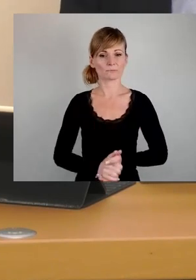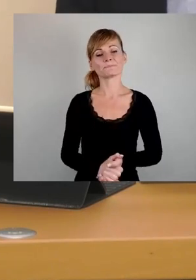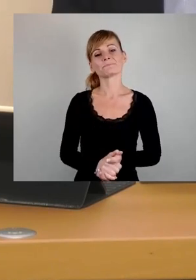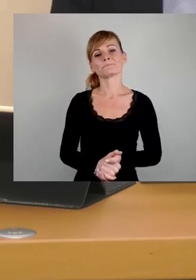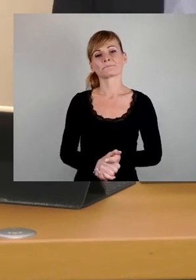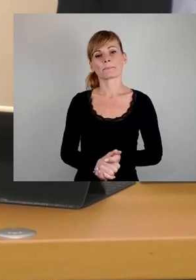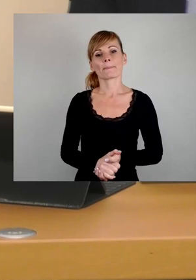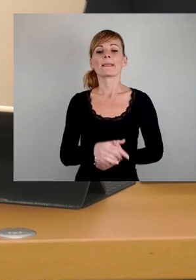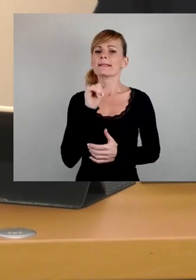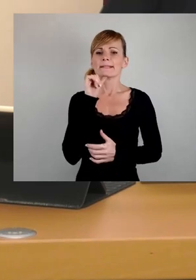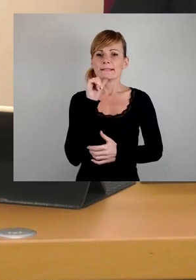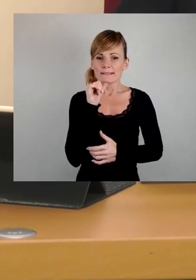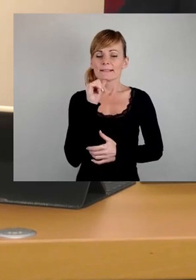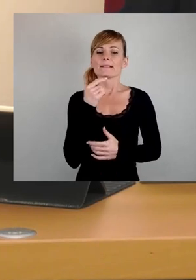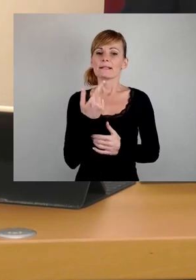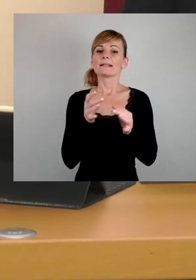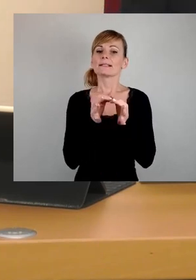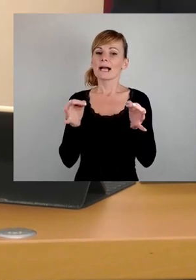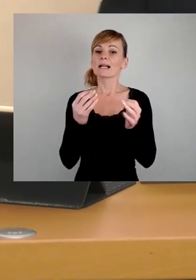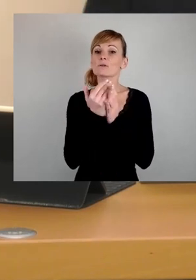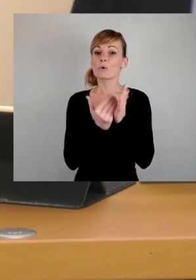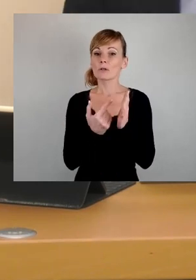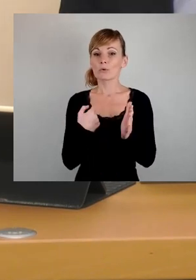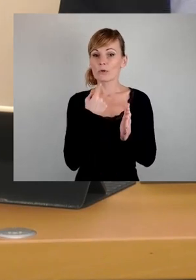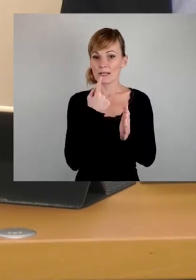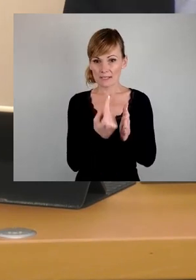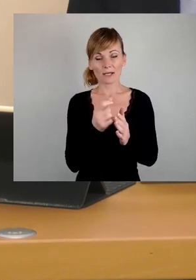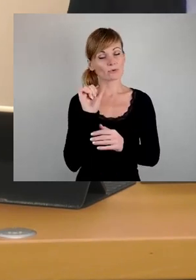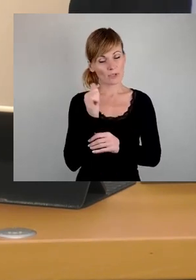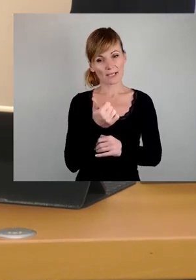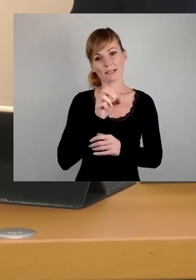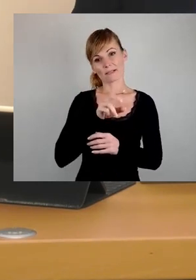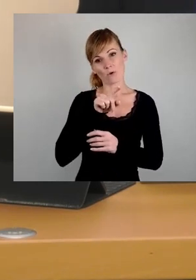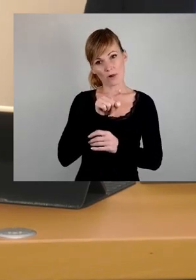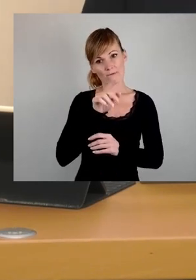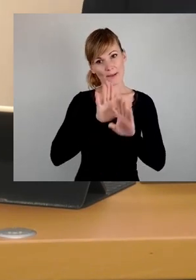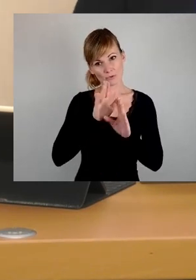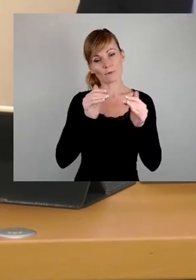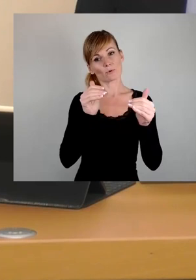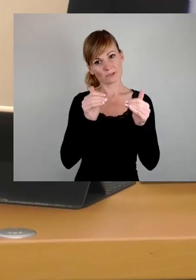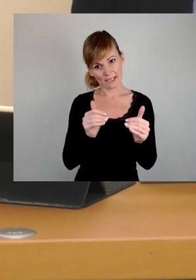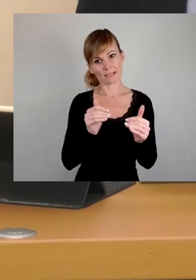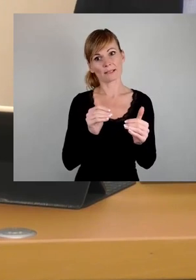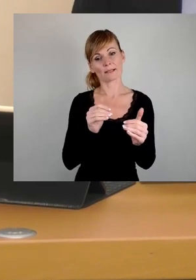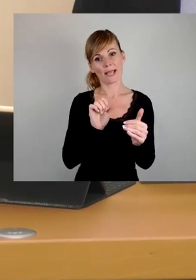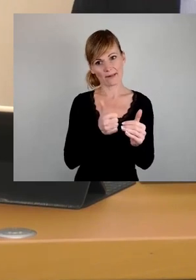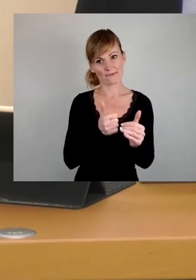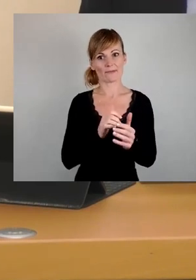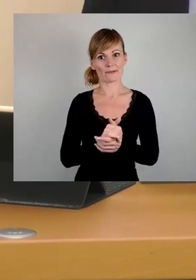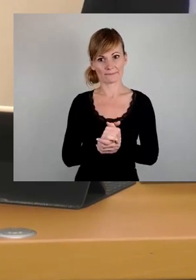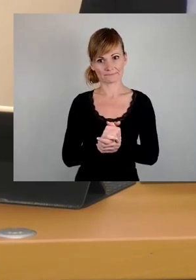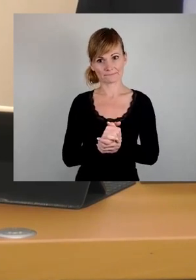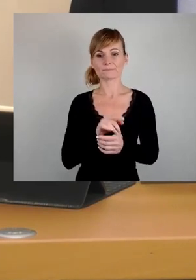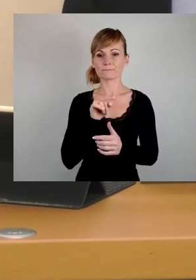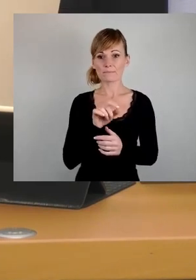Nein, wir haben ja bei der Tagesordnung gesagt, erst stimmen wir über die 12 ab und dann hinten dran über die 11. Und bei der 11 komme